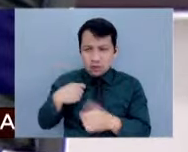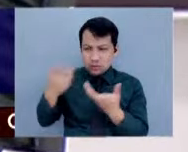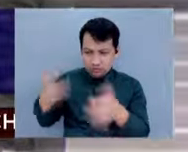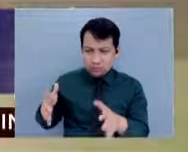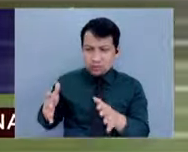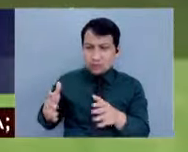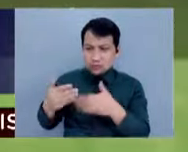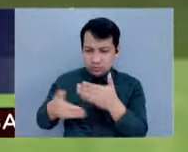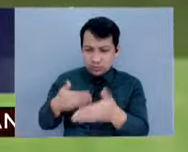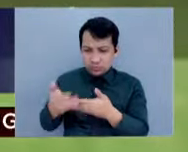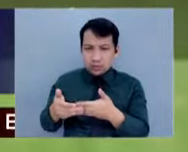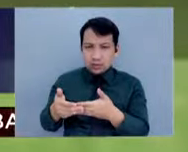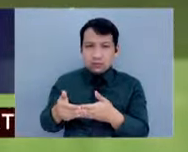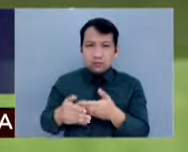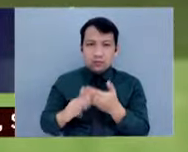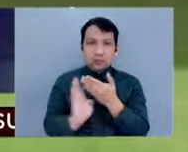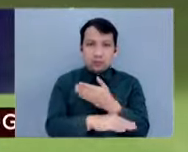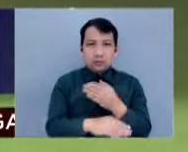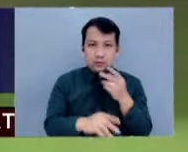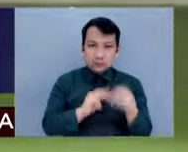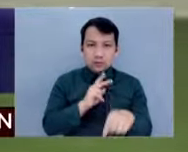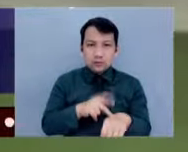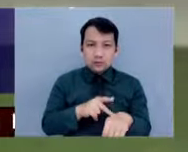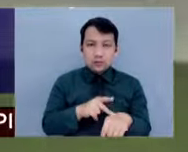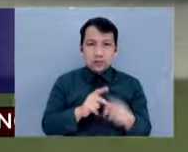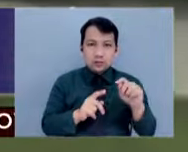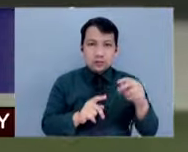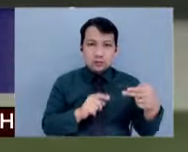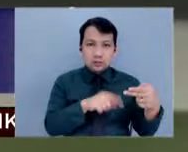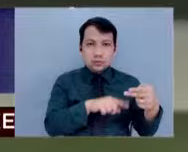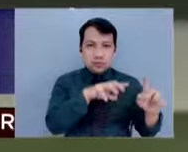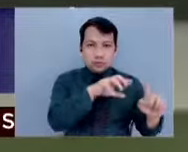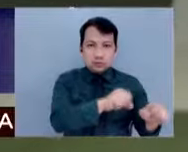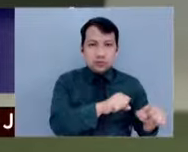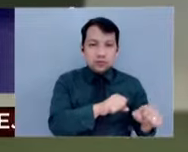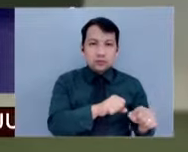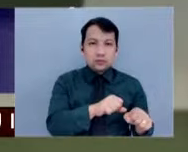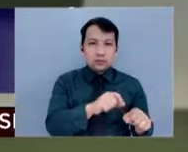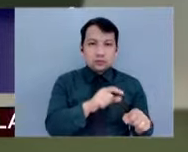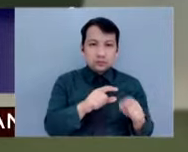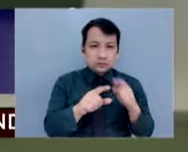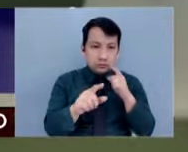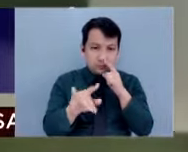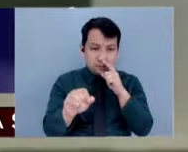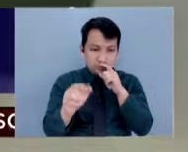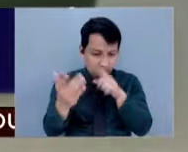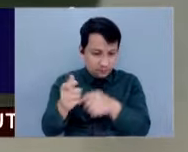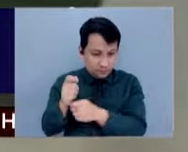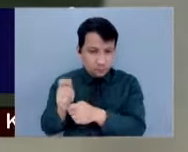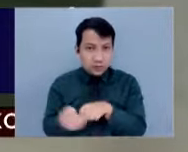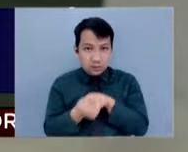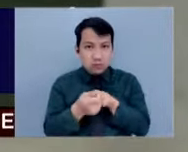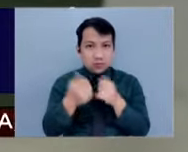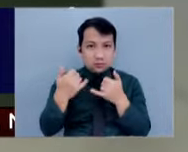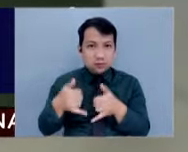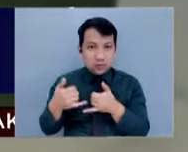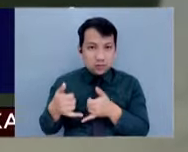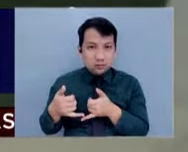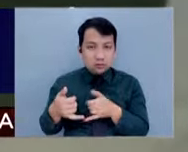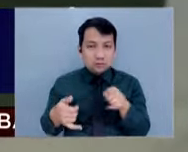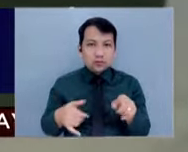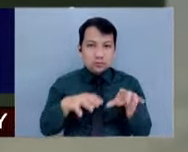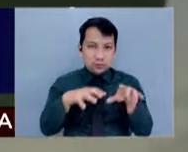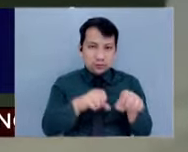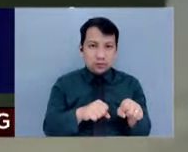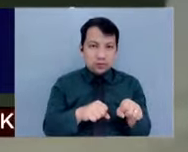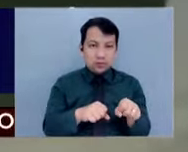proseso. Huwebes nang arestuhin si Teves sa capital city ng Dili habang naggo-golf. Inaresto si Teves sa bisa ng